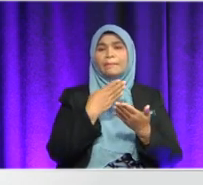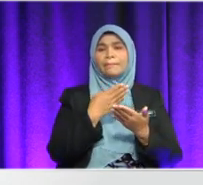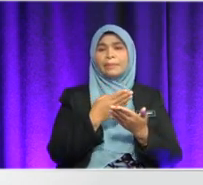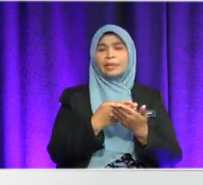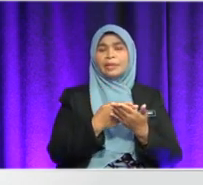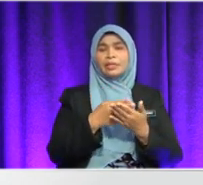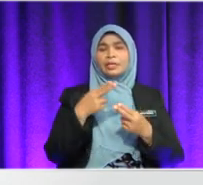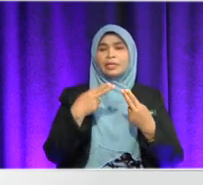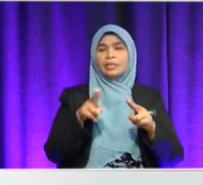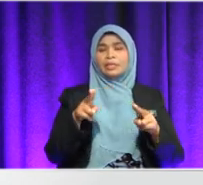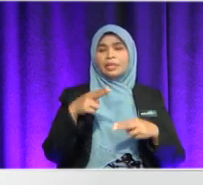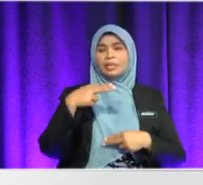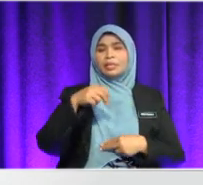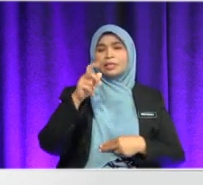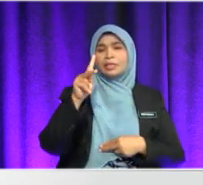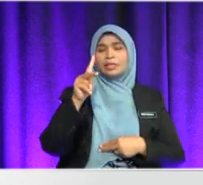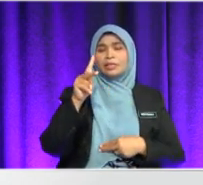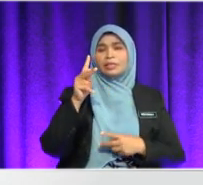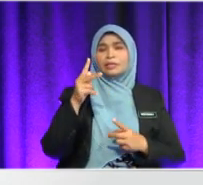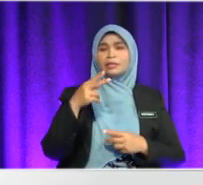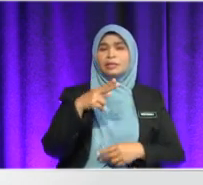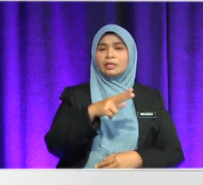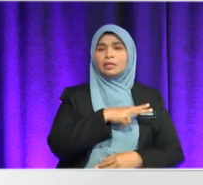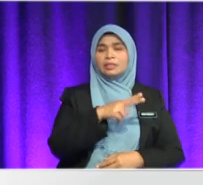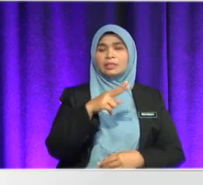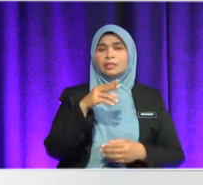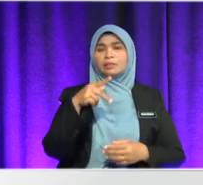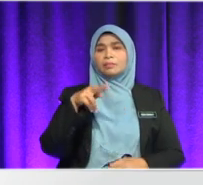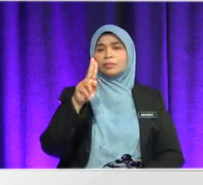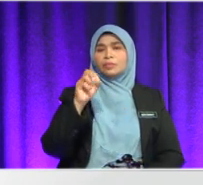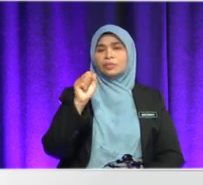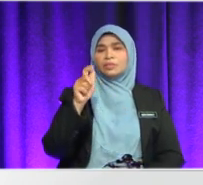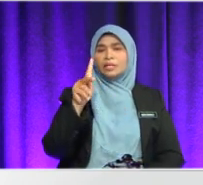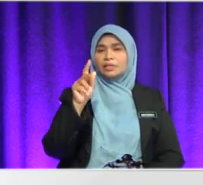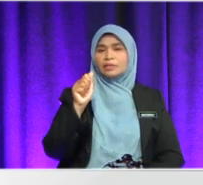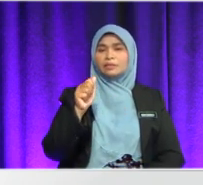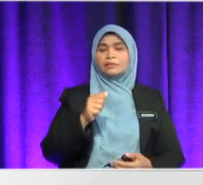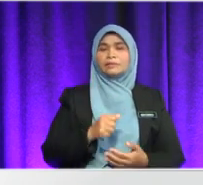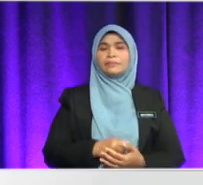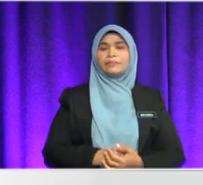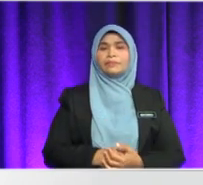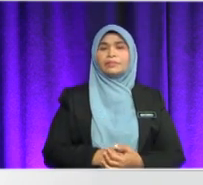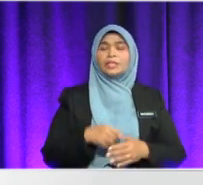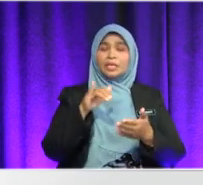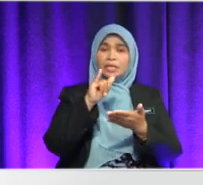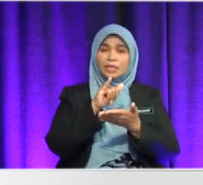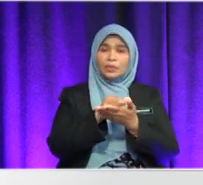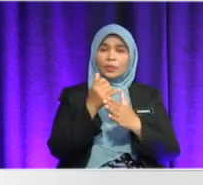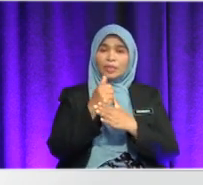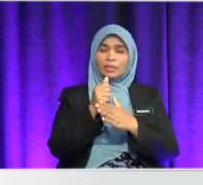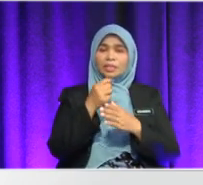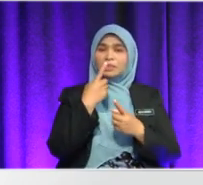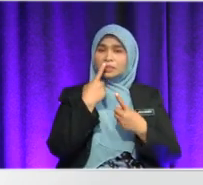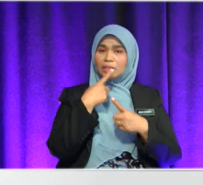terhadap hati persatuan yang telah ditinggalkan oleh bagus itu antara jawabannya dan jawaban